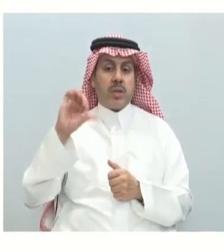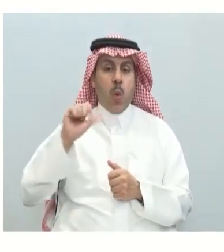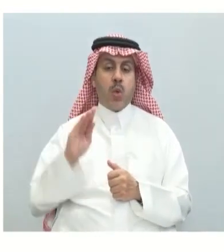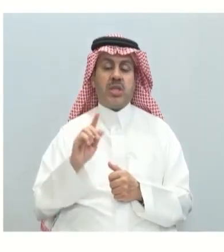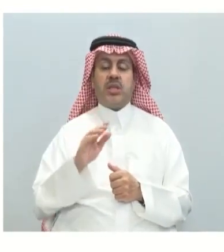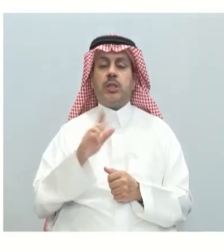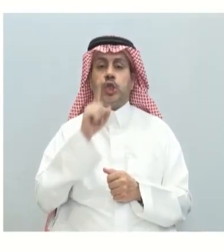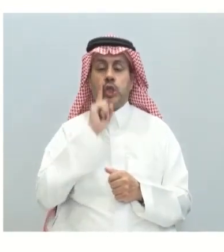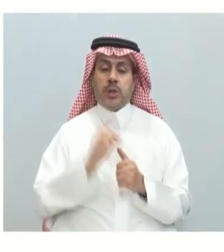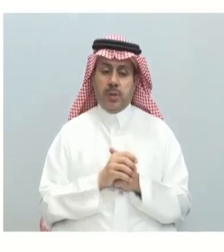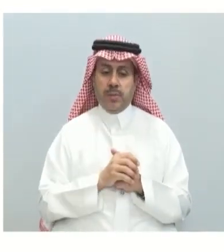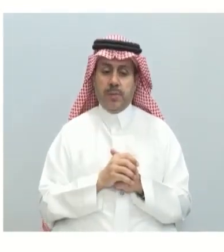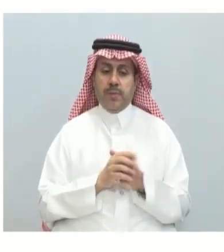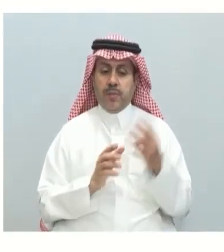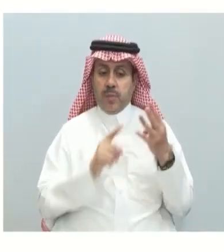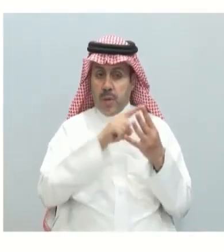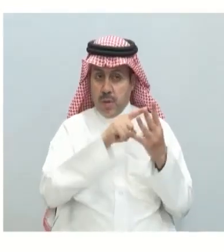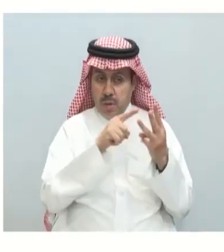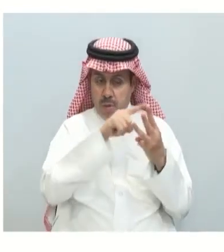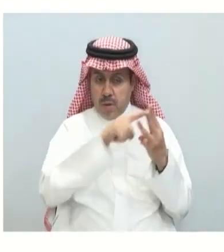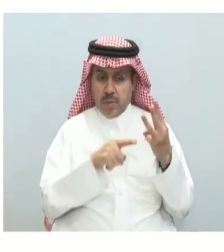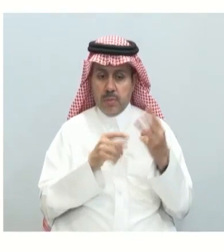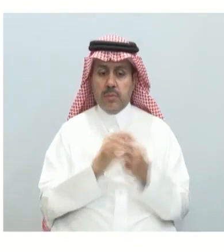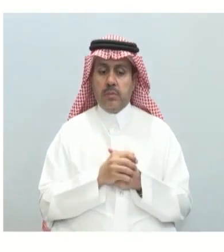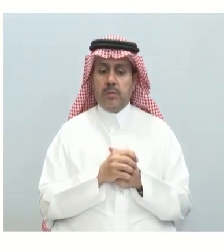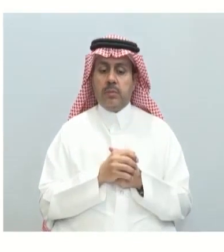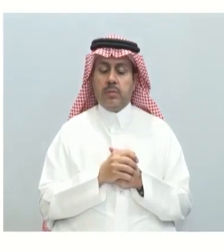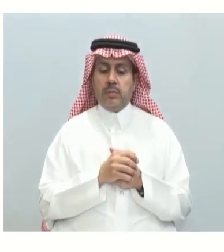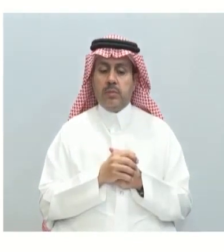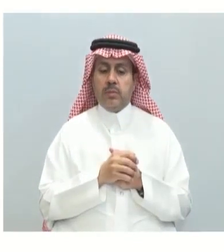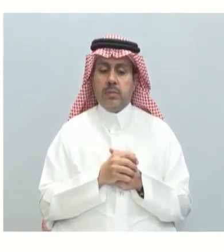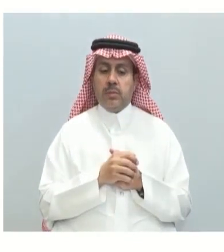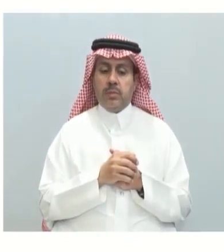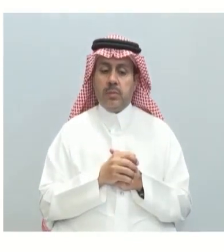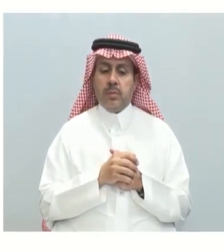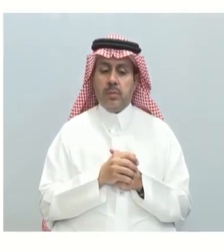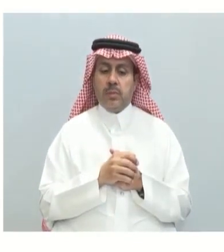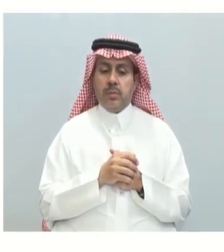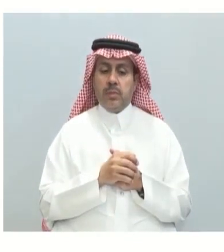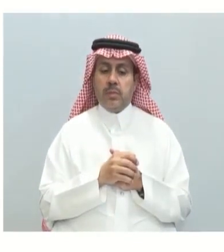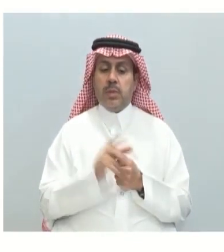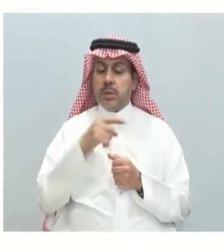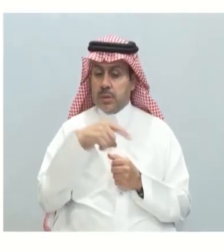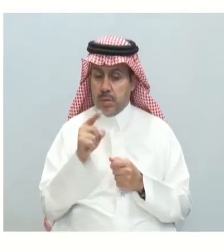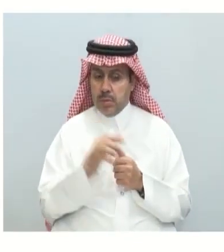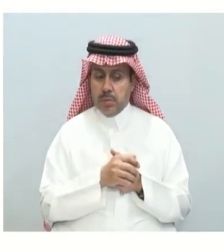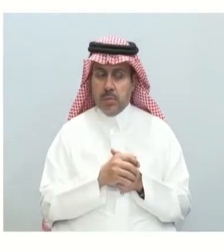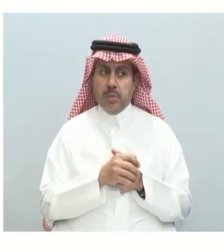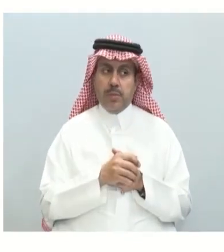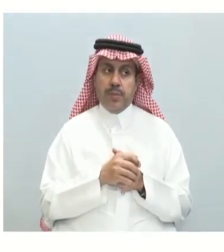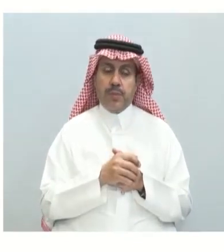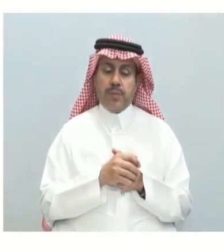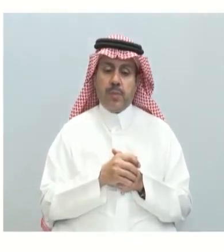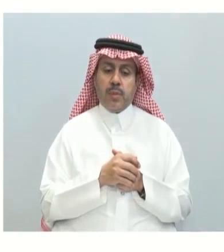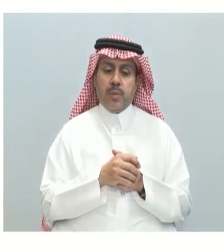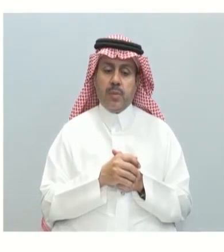الشيطان هل هذه الجمله والعباره دلت عليها الايات ام انها صحيحه لكن لم تدل عليها